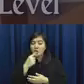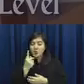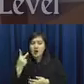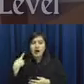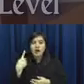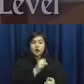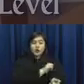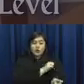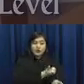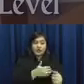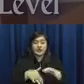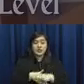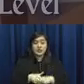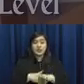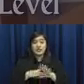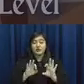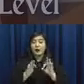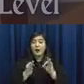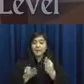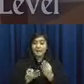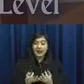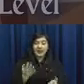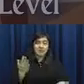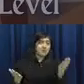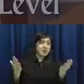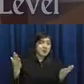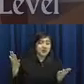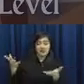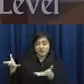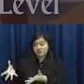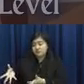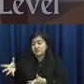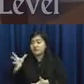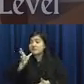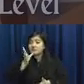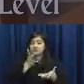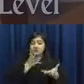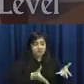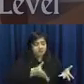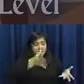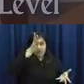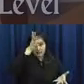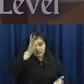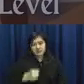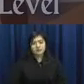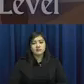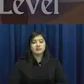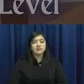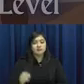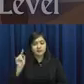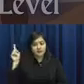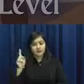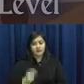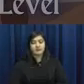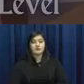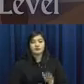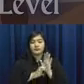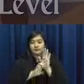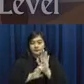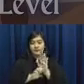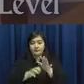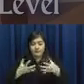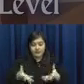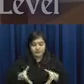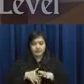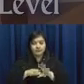mangyari. Yeah. You see? Na kaya ako sinasabi yan. Kasi sa bahay namin, Sir Rudy, ito, personal experience. Sa bahay po namin, oh, by the way,